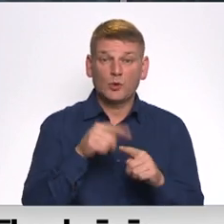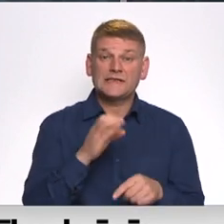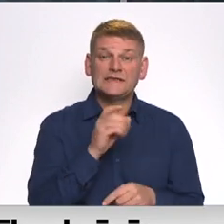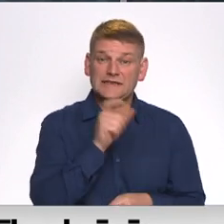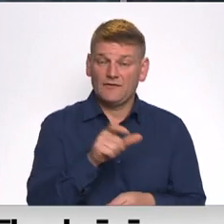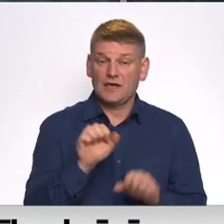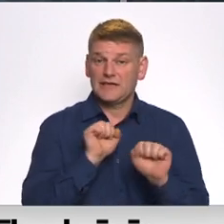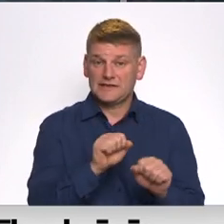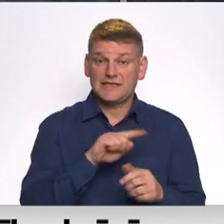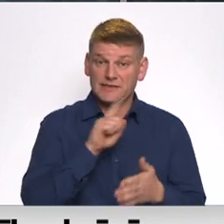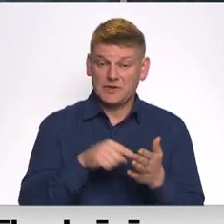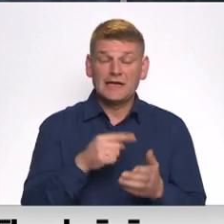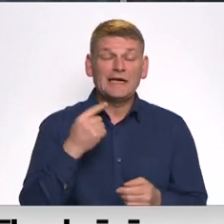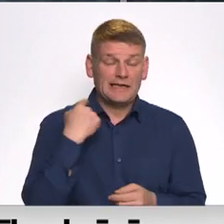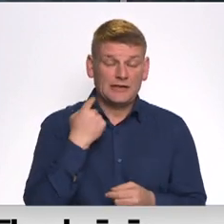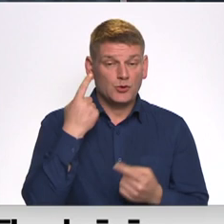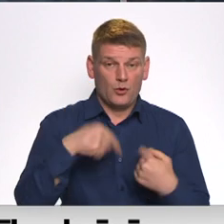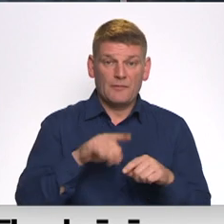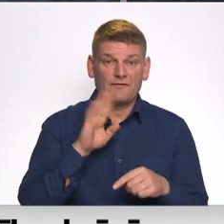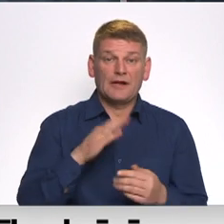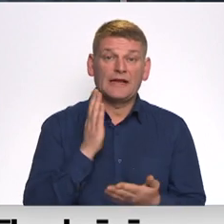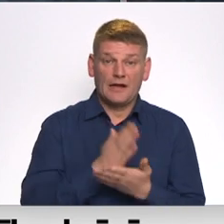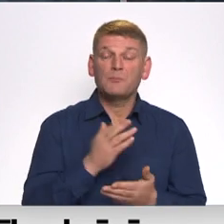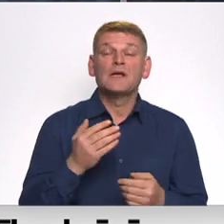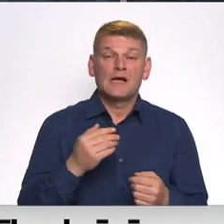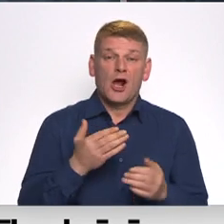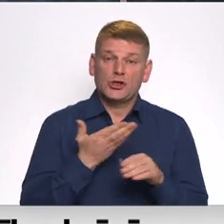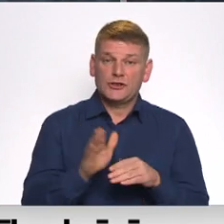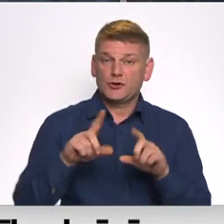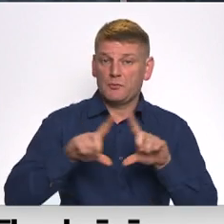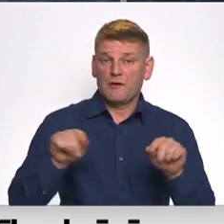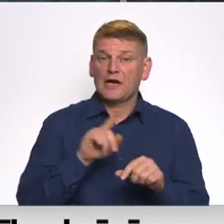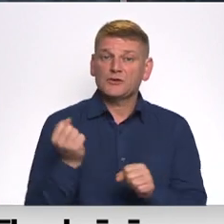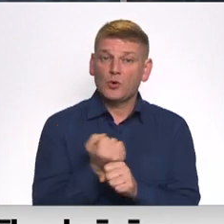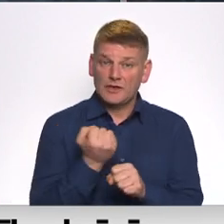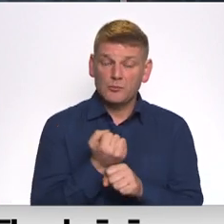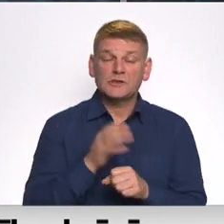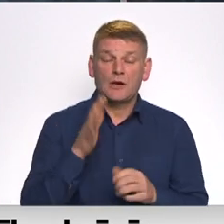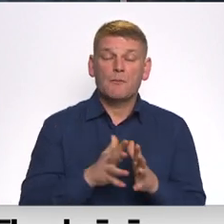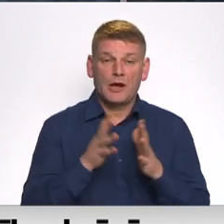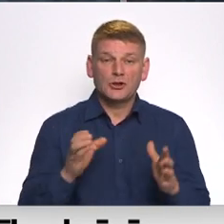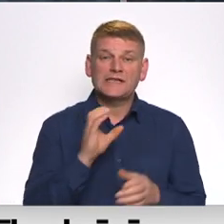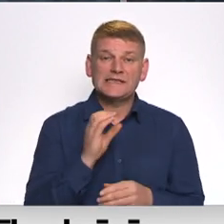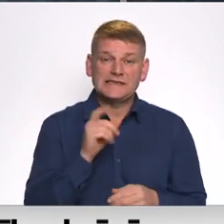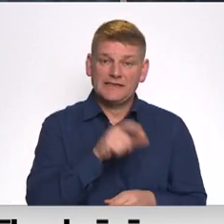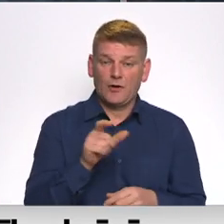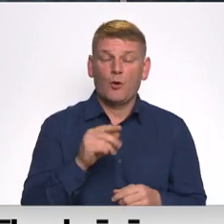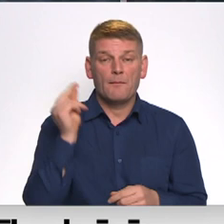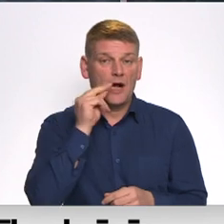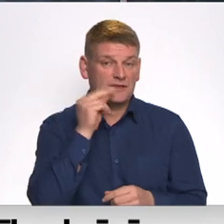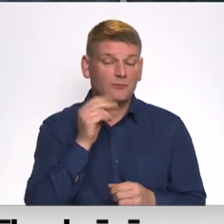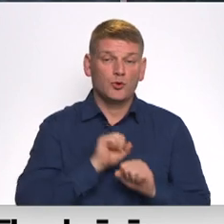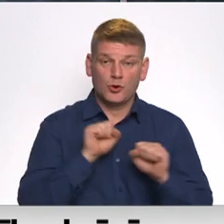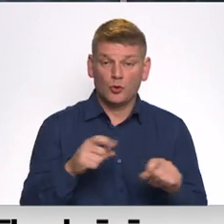aizsardzības jautājumiem, Rīgas domē drīzumā varētu tapt atsevišķa pārvalde, kas nodarbosies tieši ar plašu civilo mācību nodrošināšanu